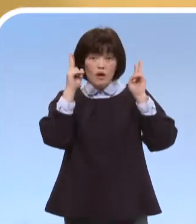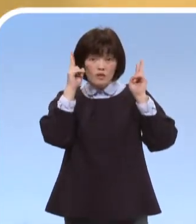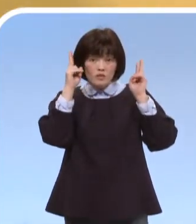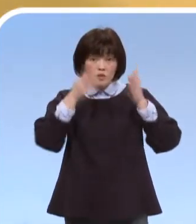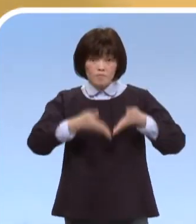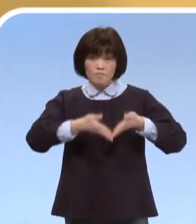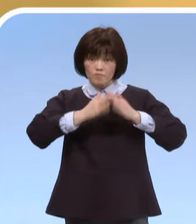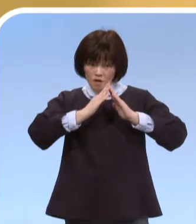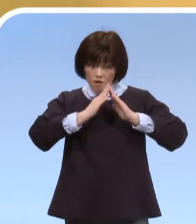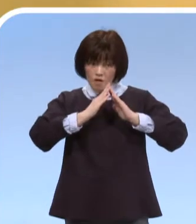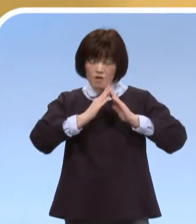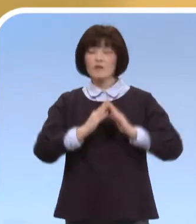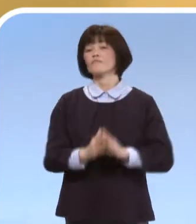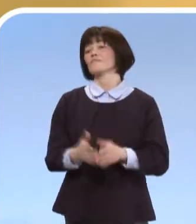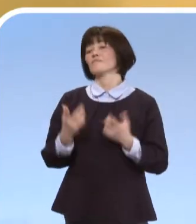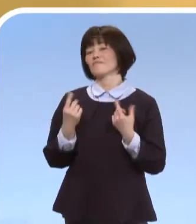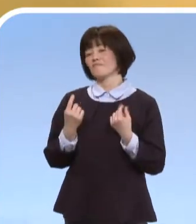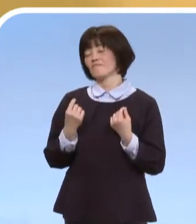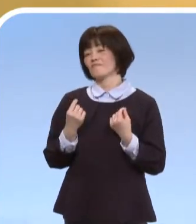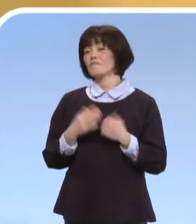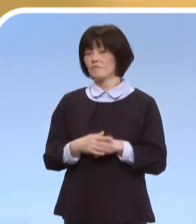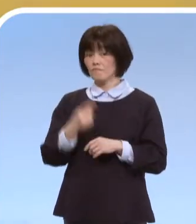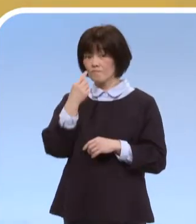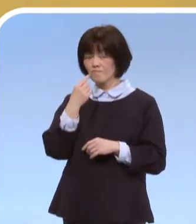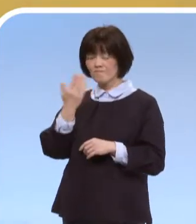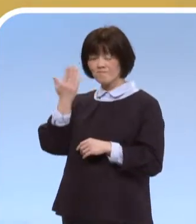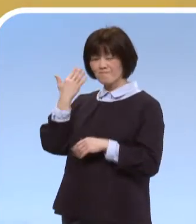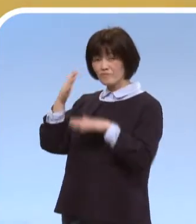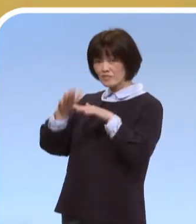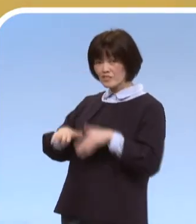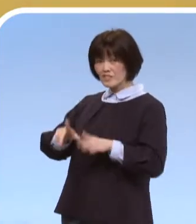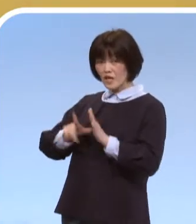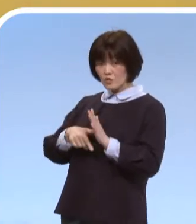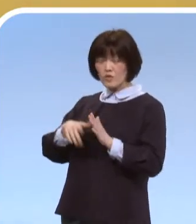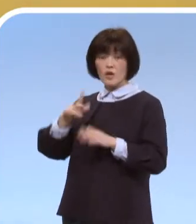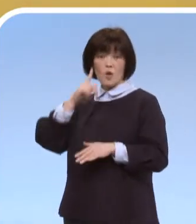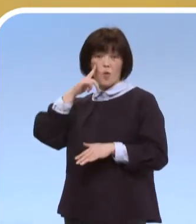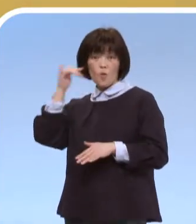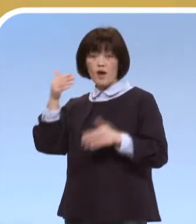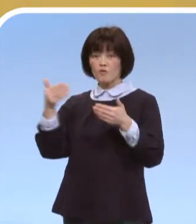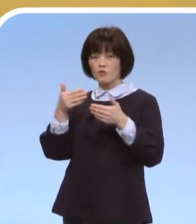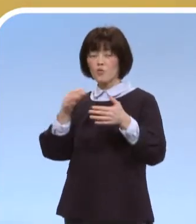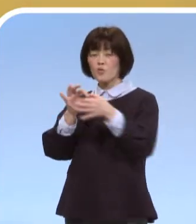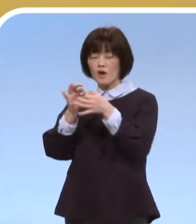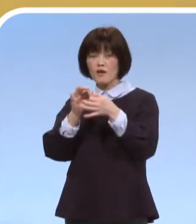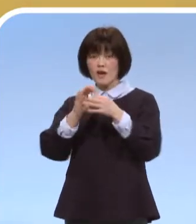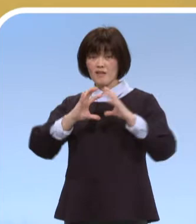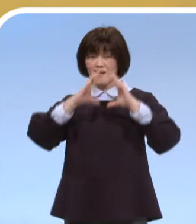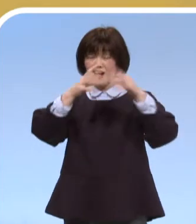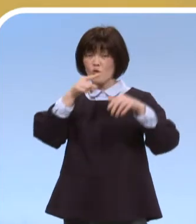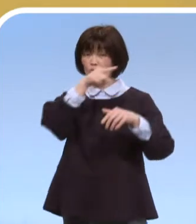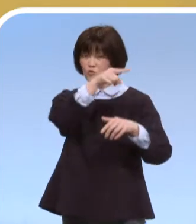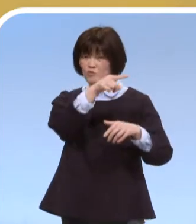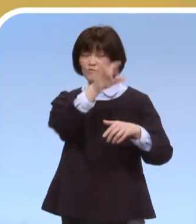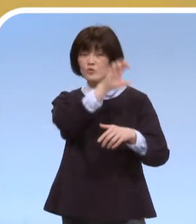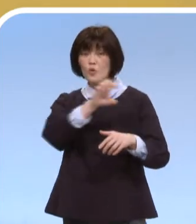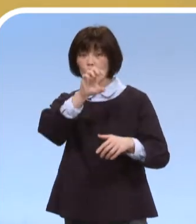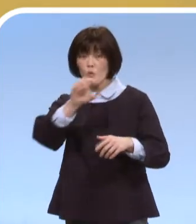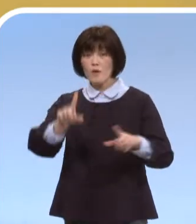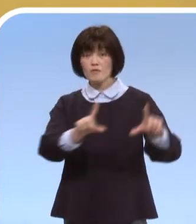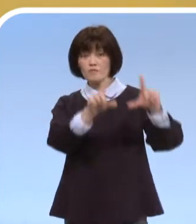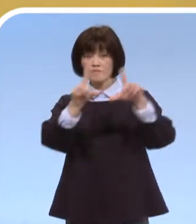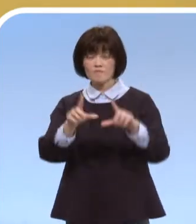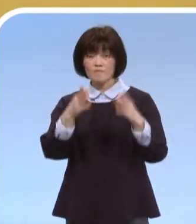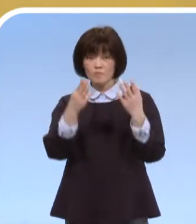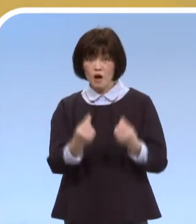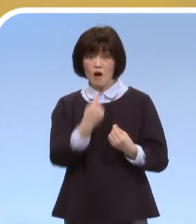業されたということなんでしょうか？ はい、そうです。子供の頃にちょっと親の仕事でヨーロッパにもともと住んでまして、 はい、